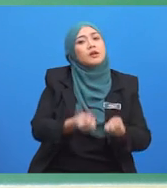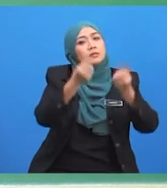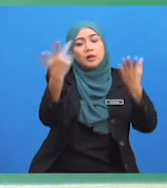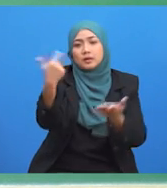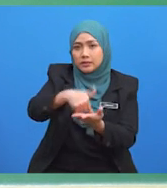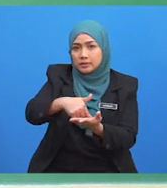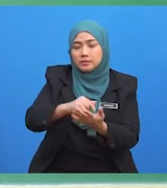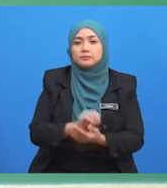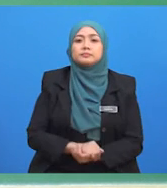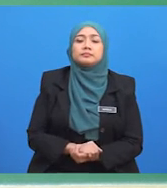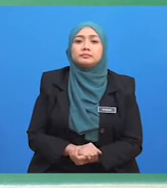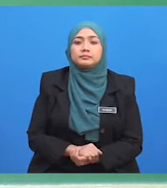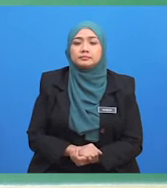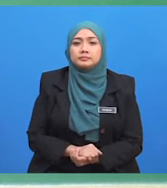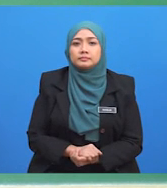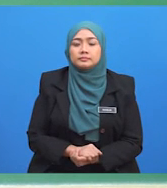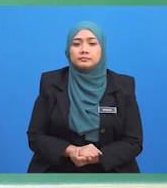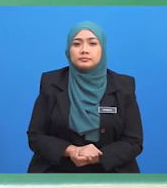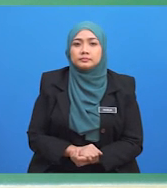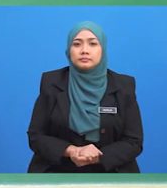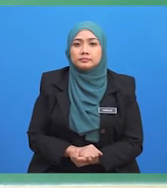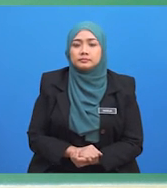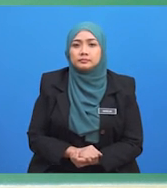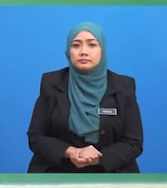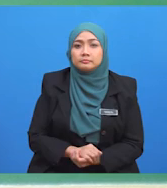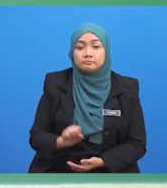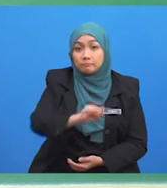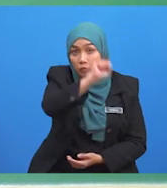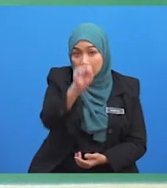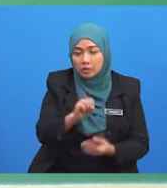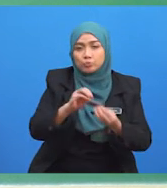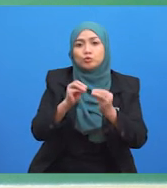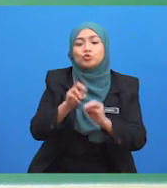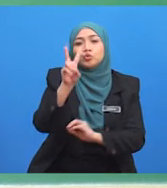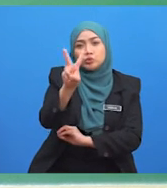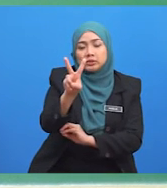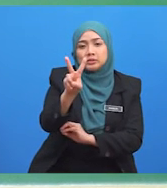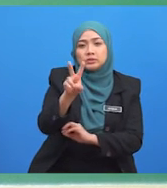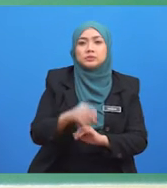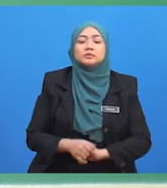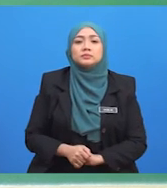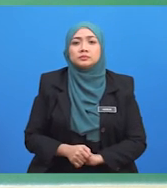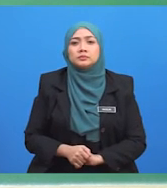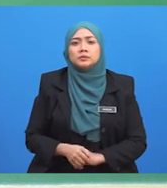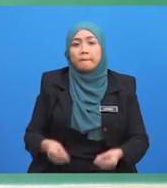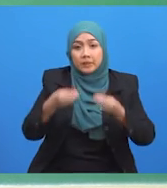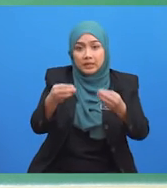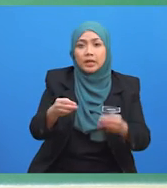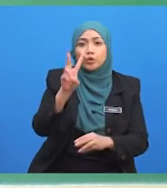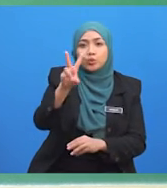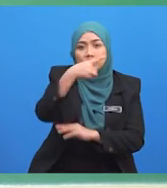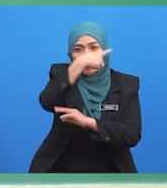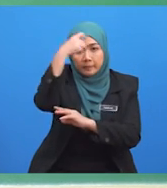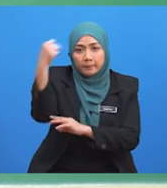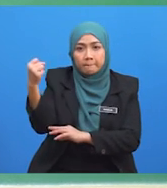lagi. Boleh murid-murid? Bagus. Soalan kedua adalah berikan